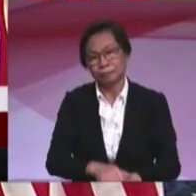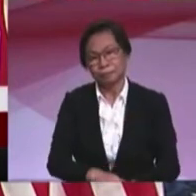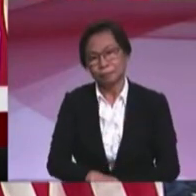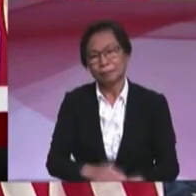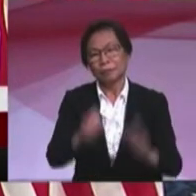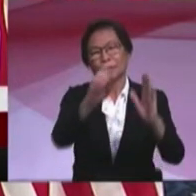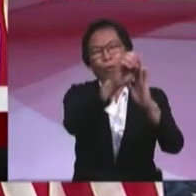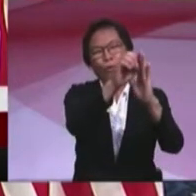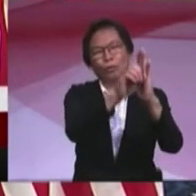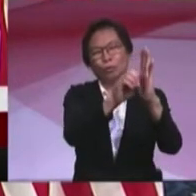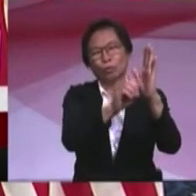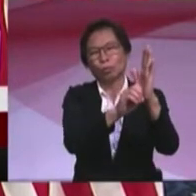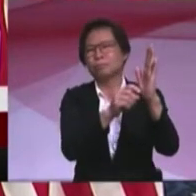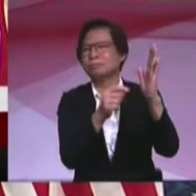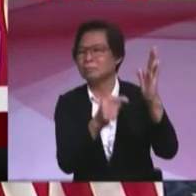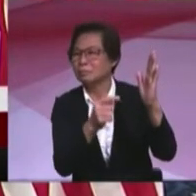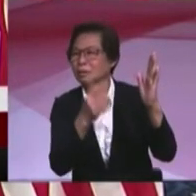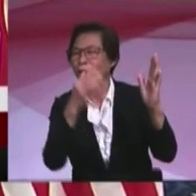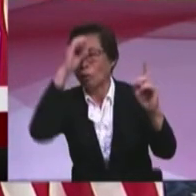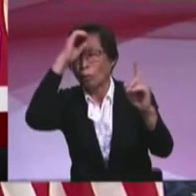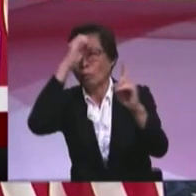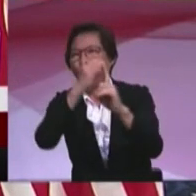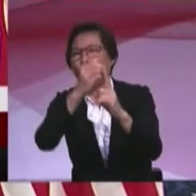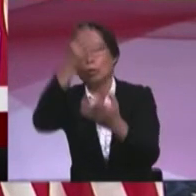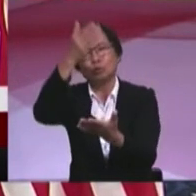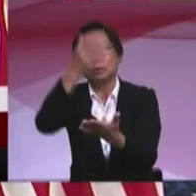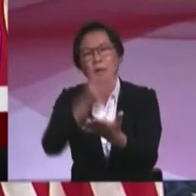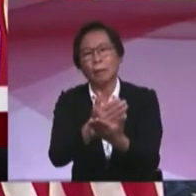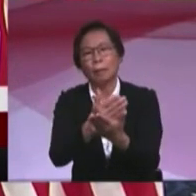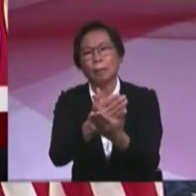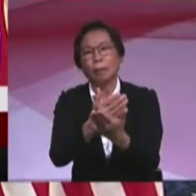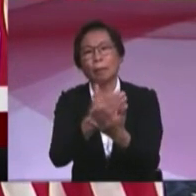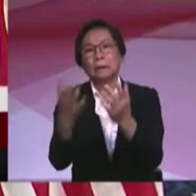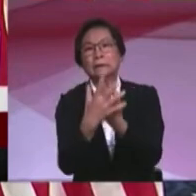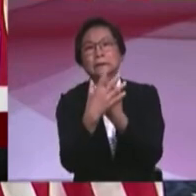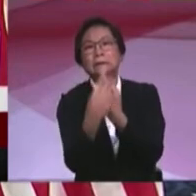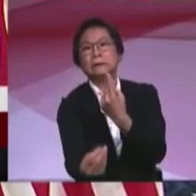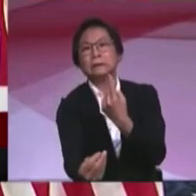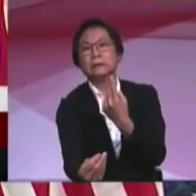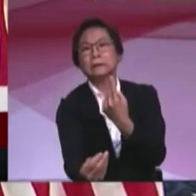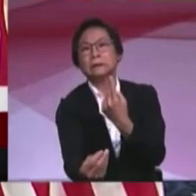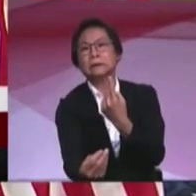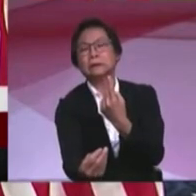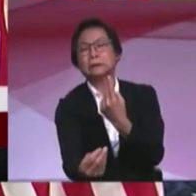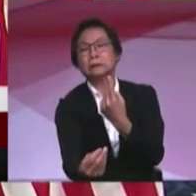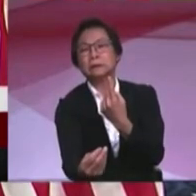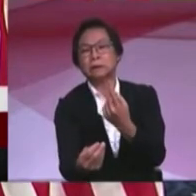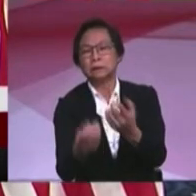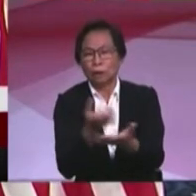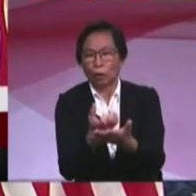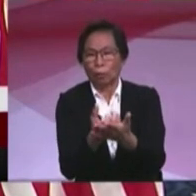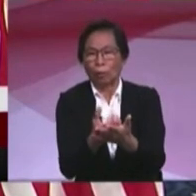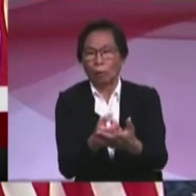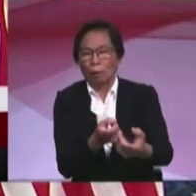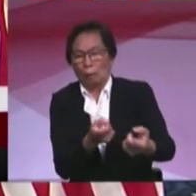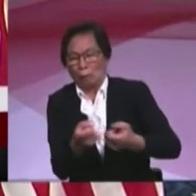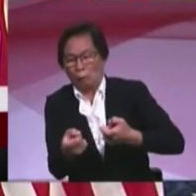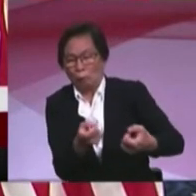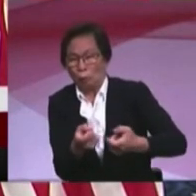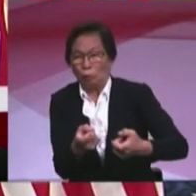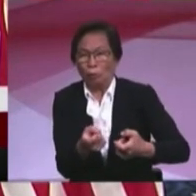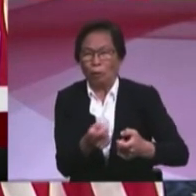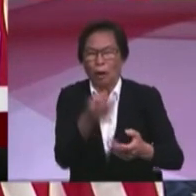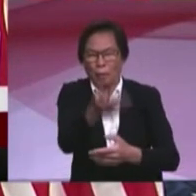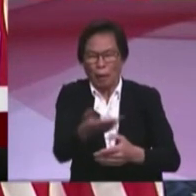di Madiun Odin yang bertujuan untuk memerangi sabotase ekonomi monopoli dan